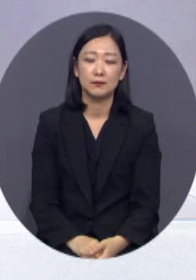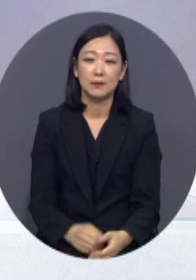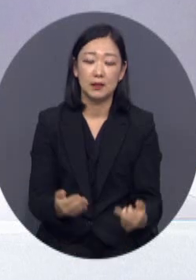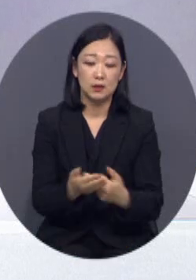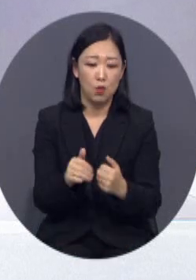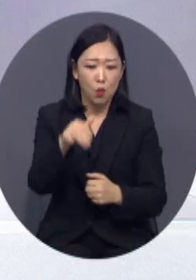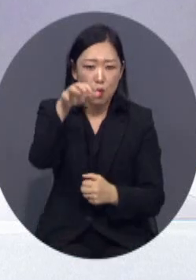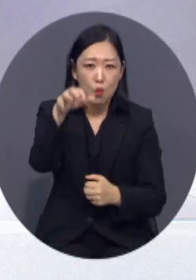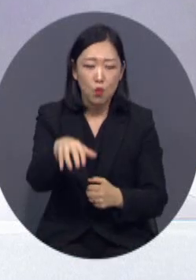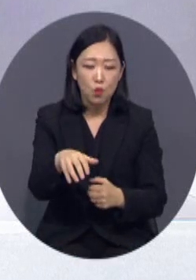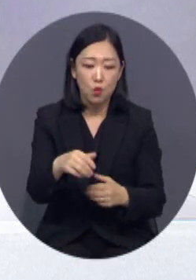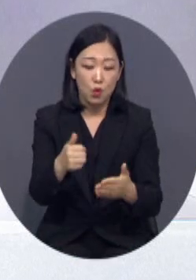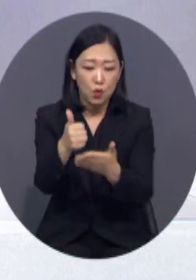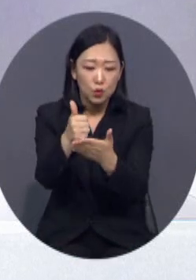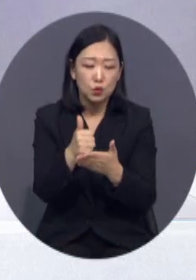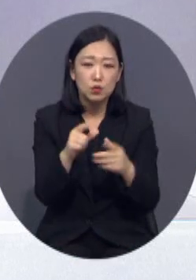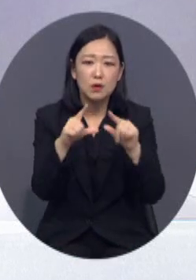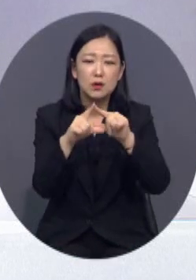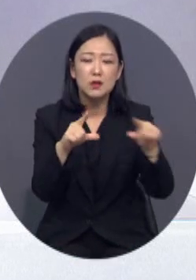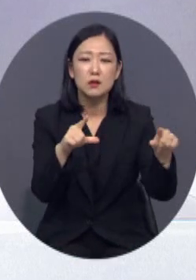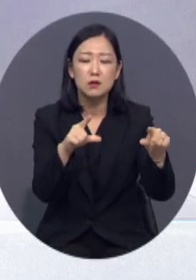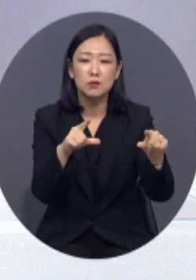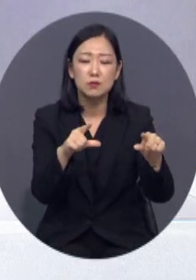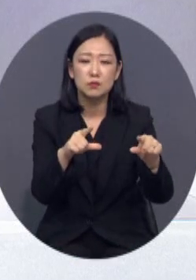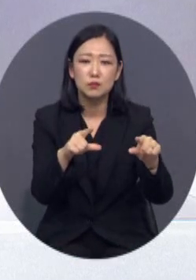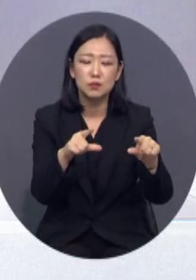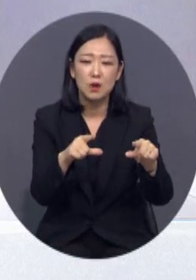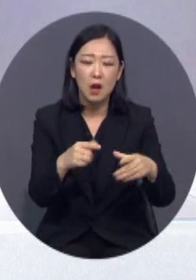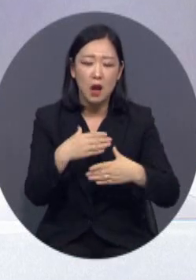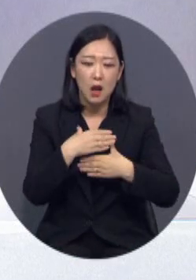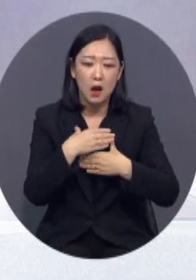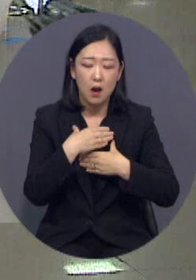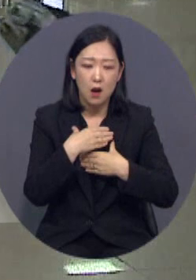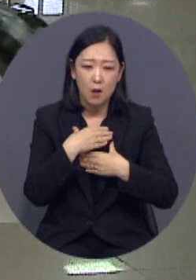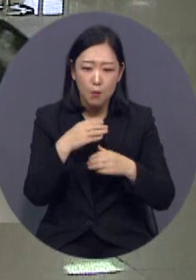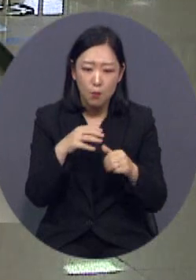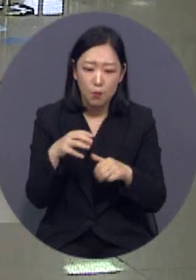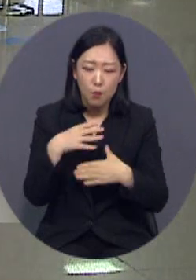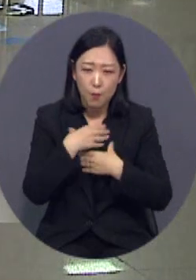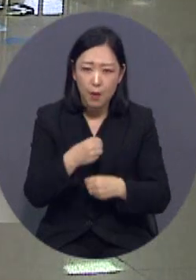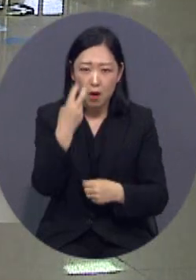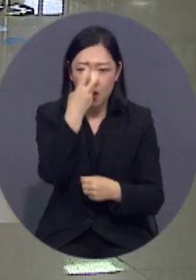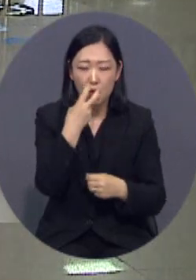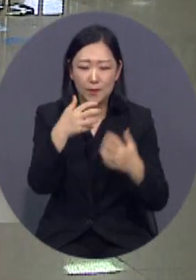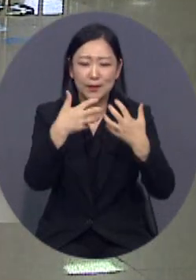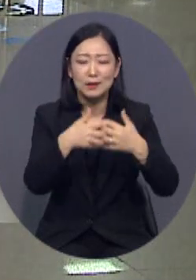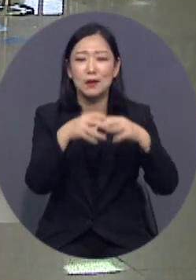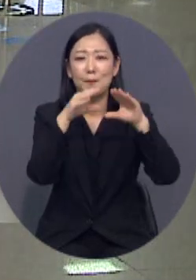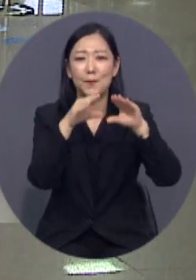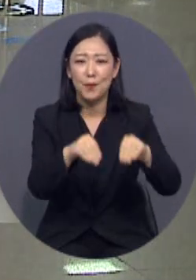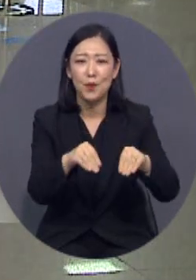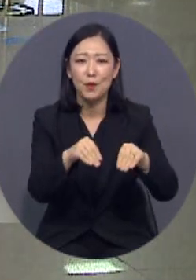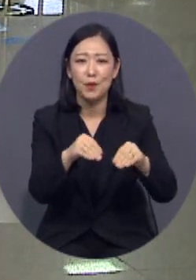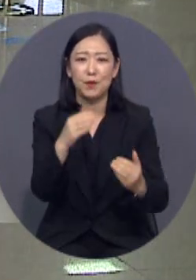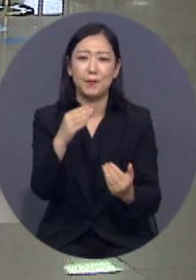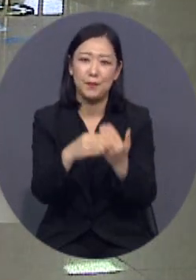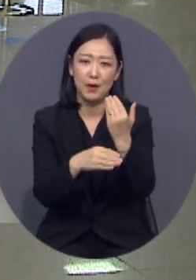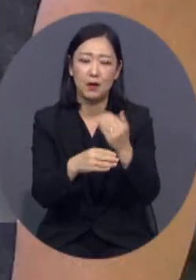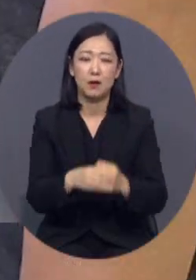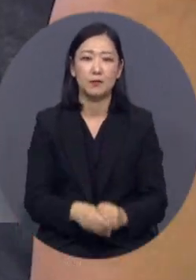제주공항에서 승객 일부가 꺼진 검색들을 통과하는 사고가 두 달 만에 또다시 발생했습니다